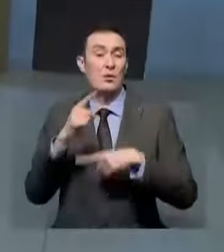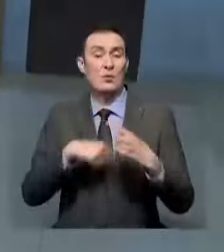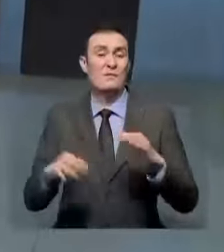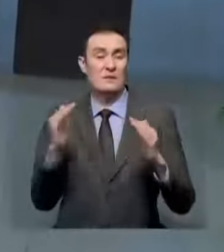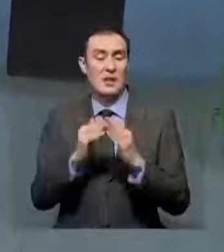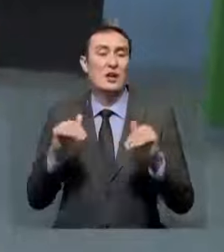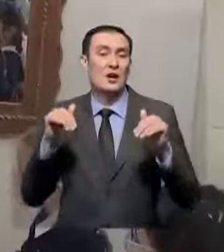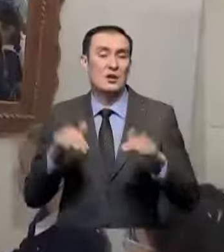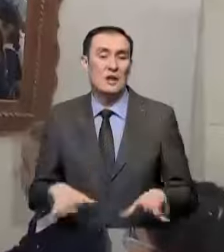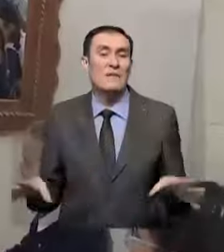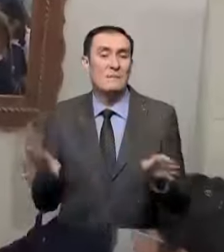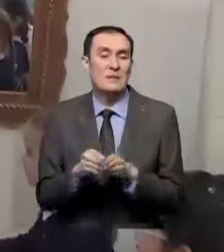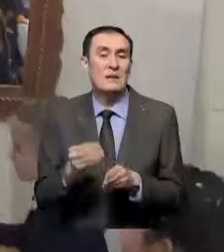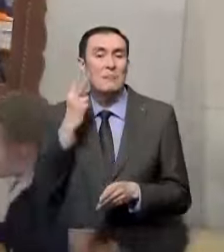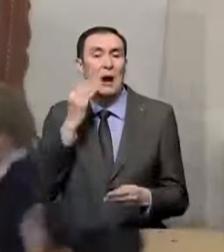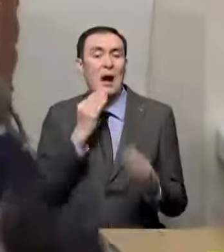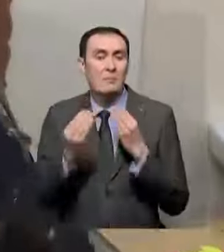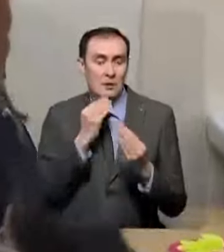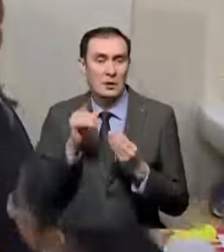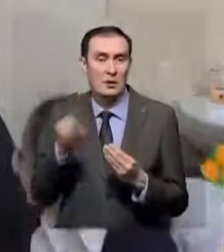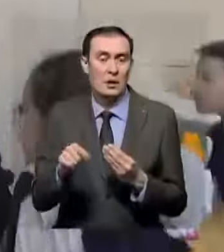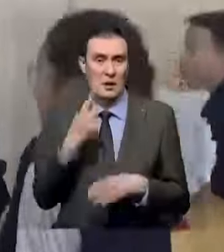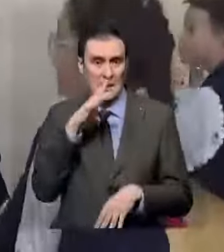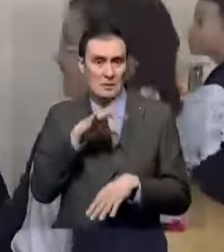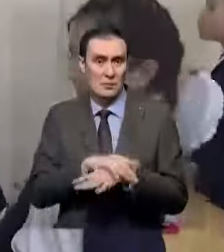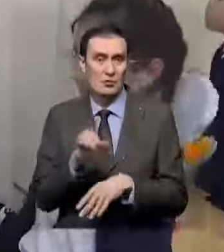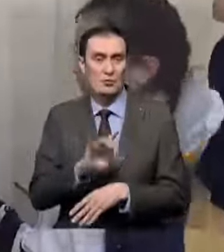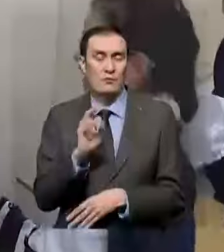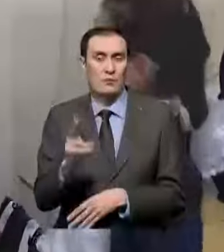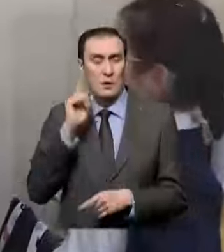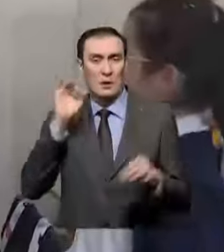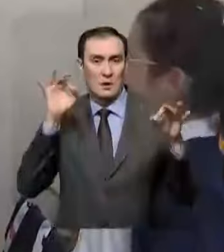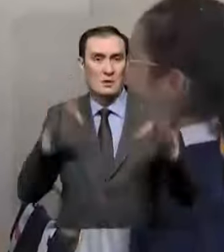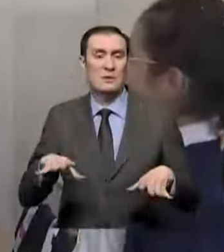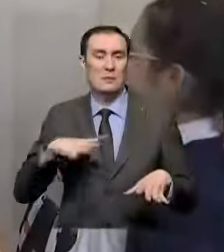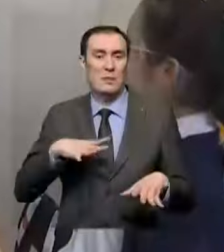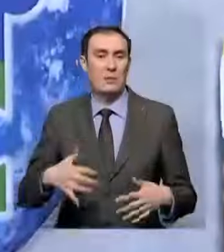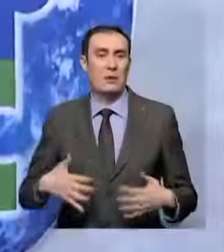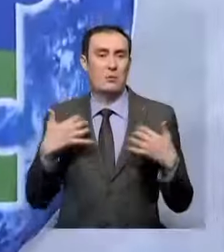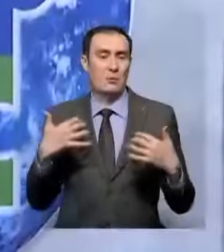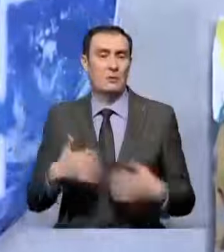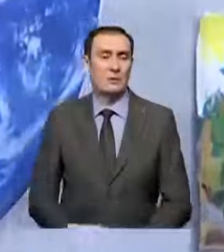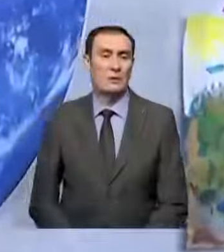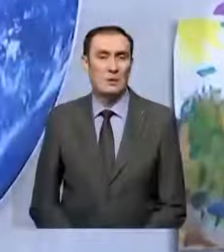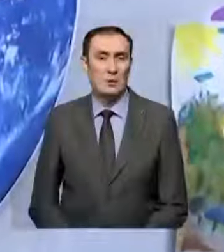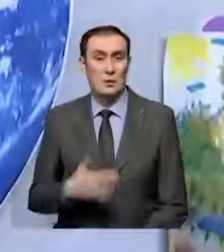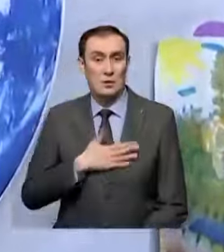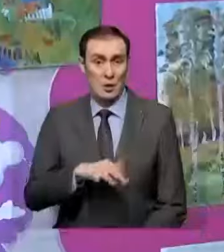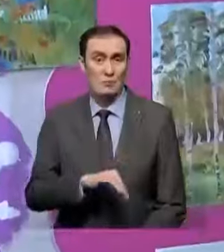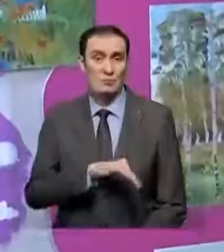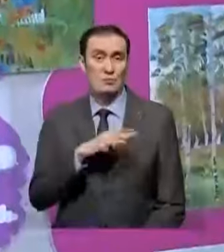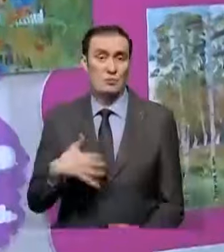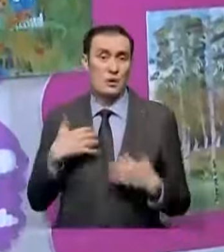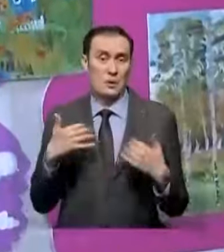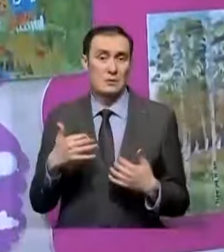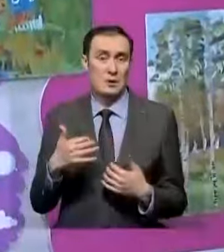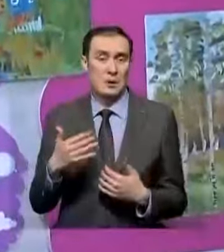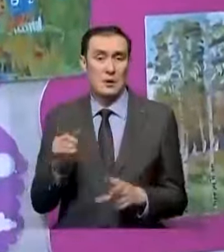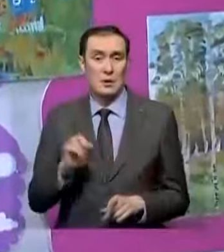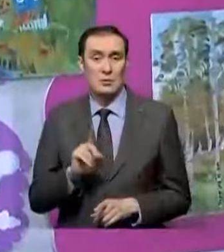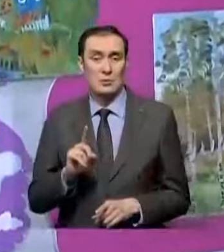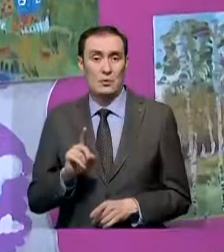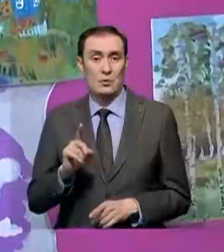здание, решили все вместе пообедать. Тогда же она заметила, что внук растерялся и был напуган. Я испугался за маму,